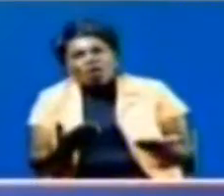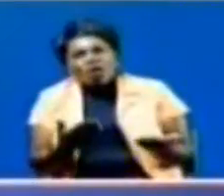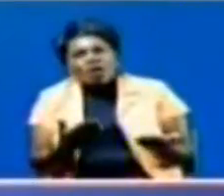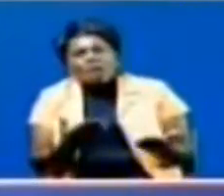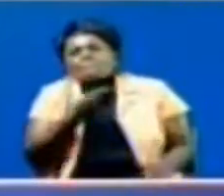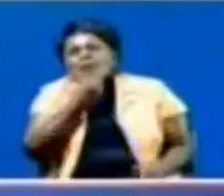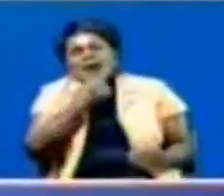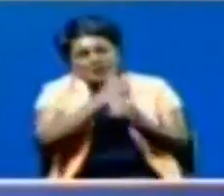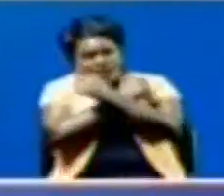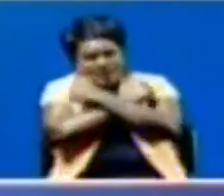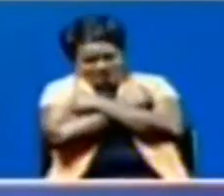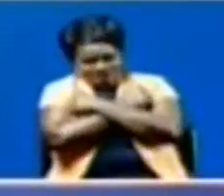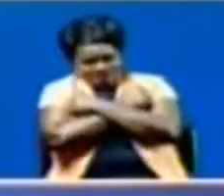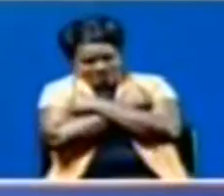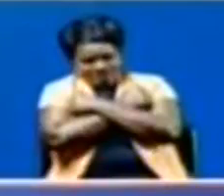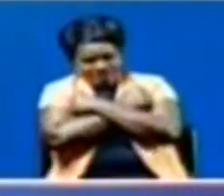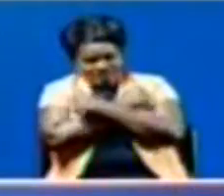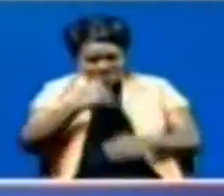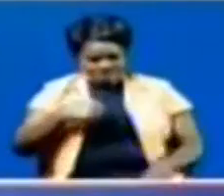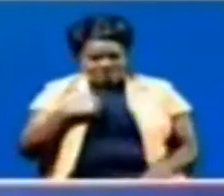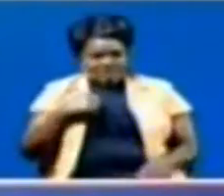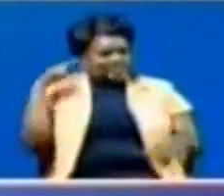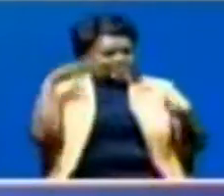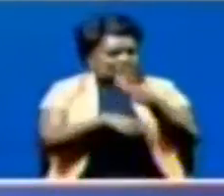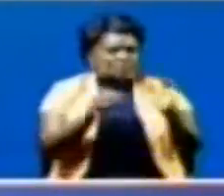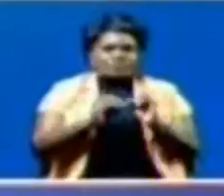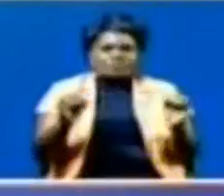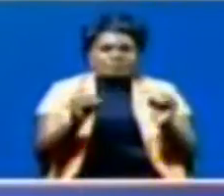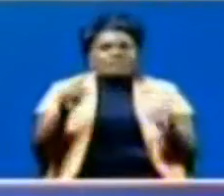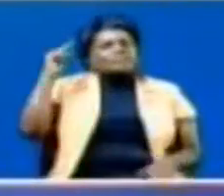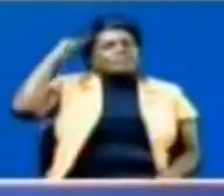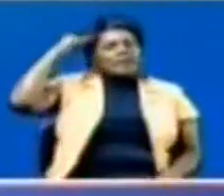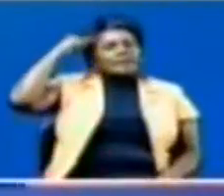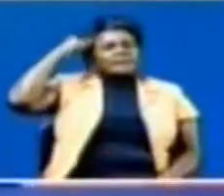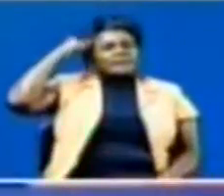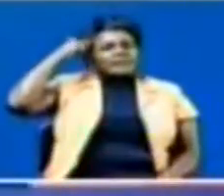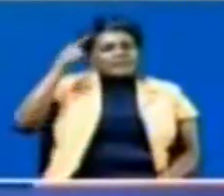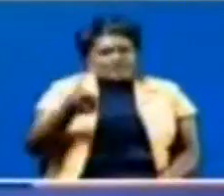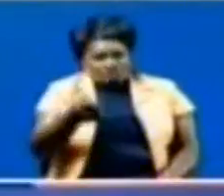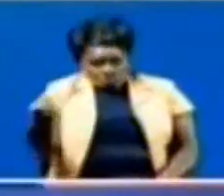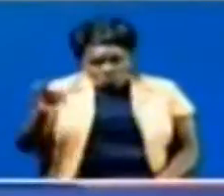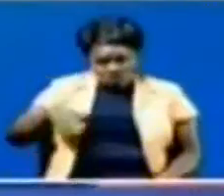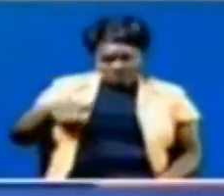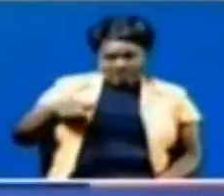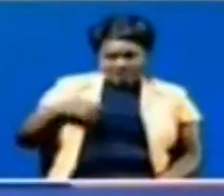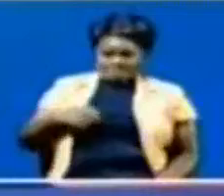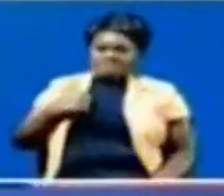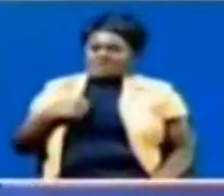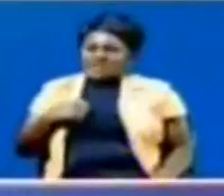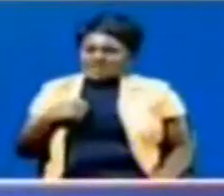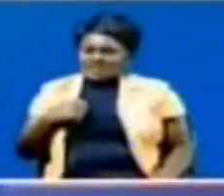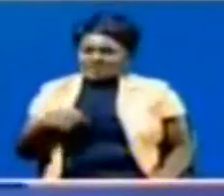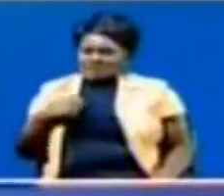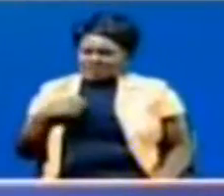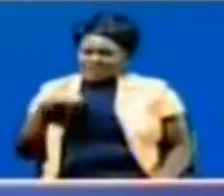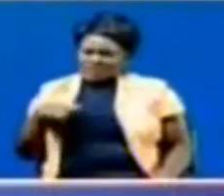nikueleze tunapopenda. Hivi ndivyo tunapopenda. Tupendi na hisia sana, tunapenda kwa kufikiria. Nyinyi ni hisia, mm-hmm. alafu